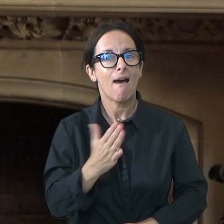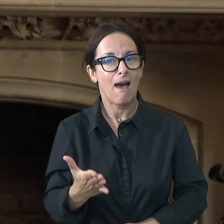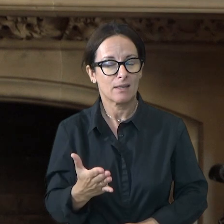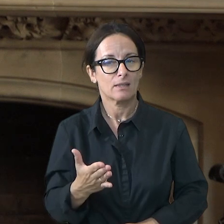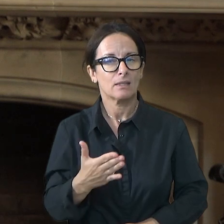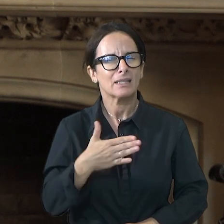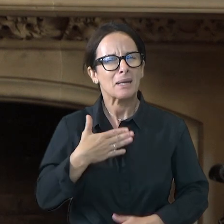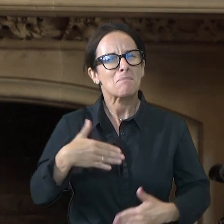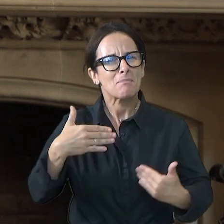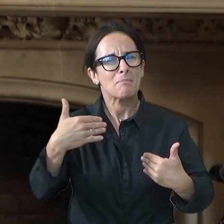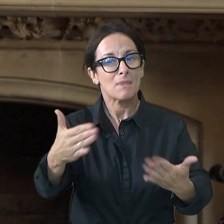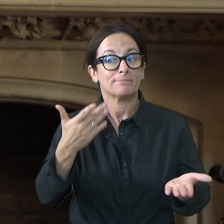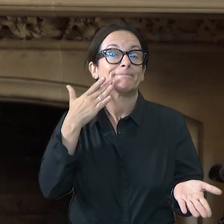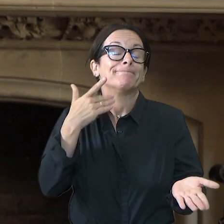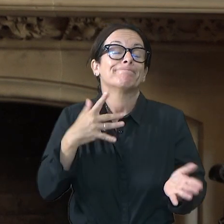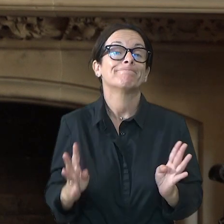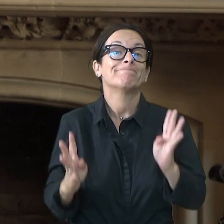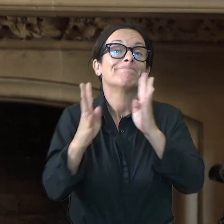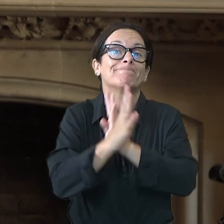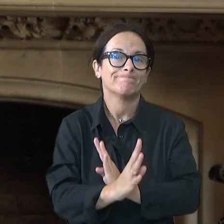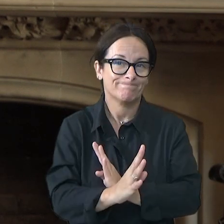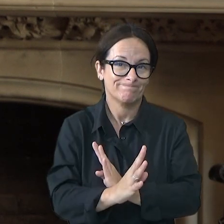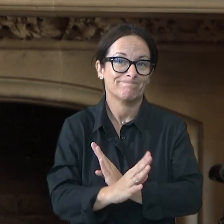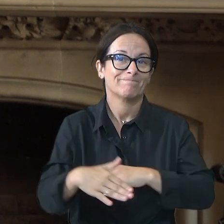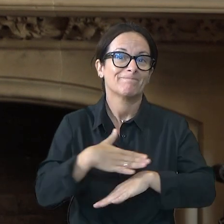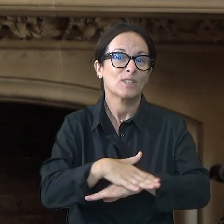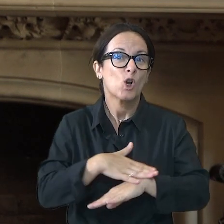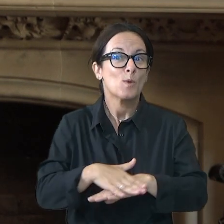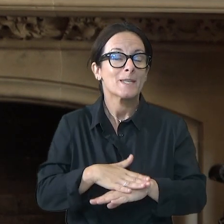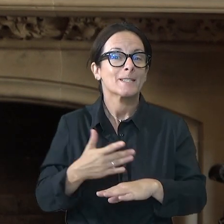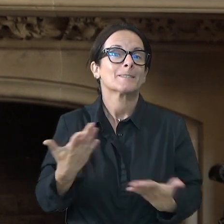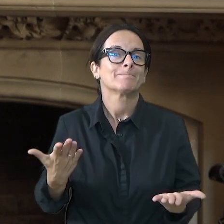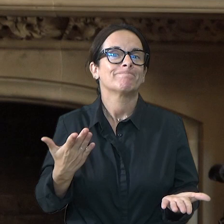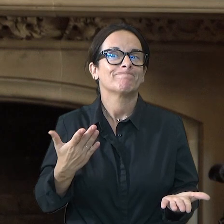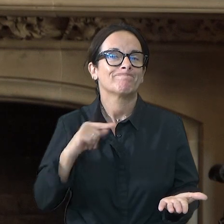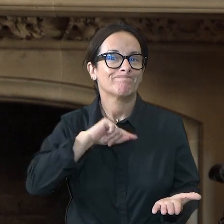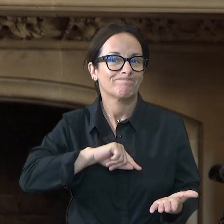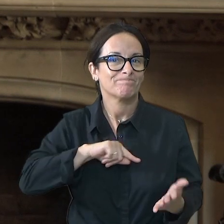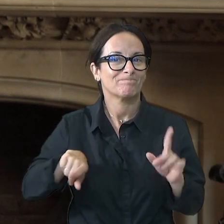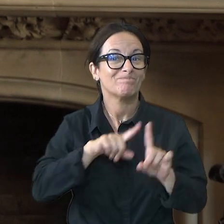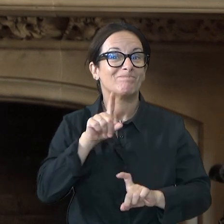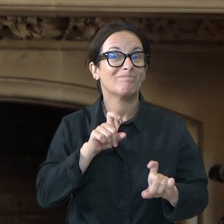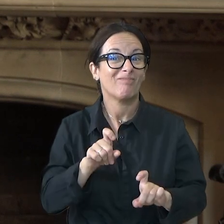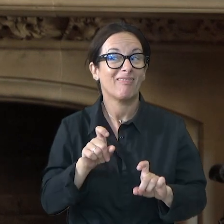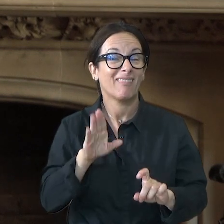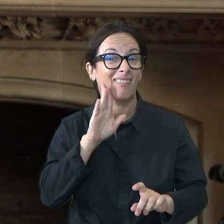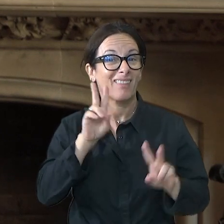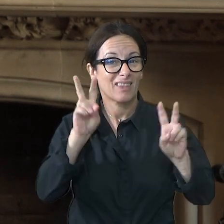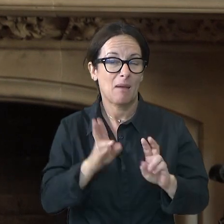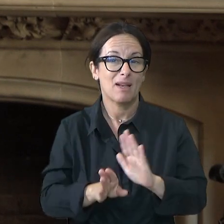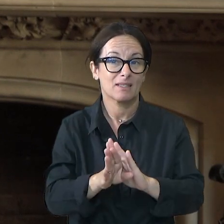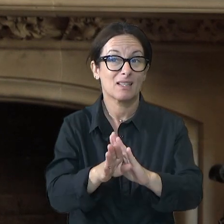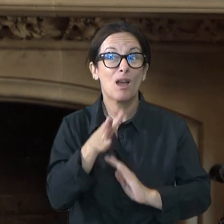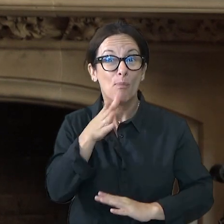política, té aquesta competència i inclús vagi més enllà. Però evidentment, com deia abans, manifesta la meva preocupació davant el govern